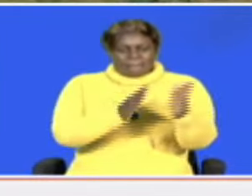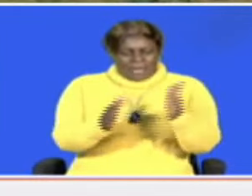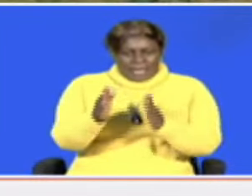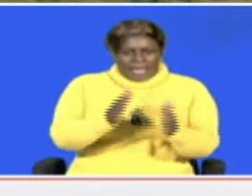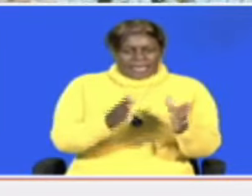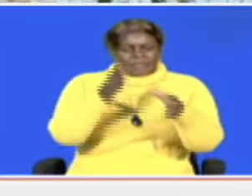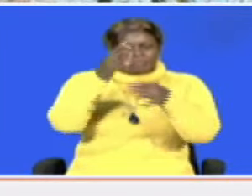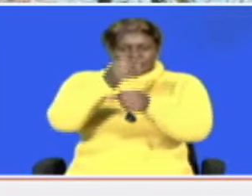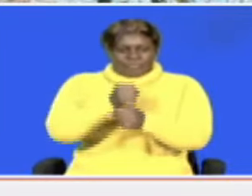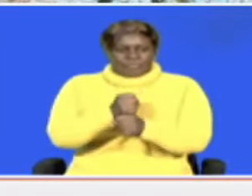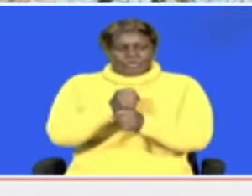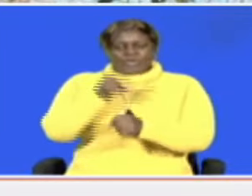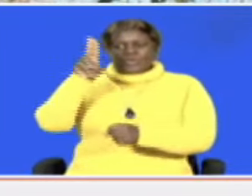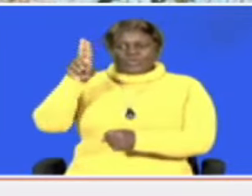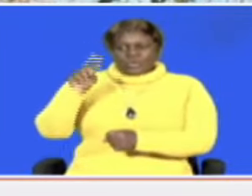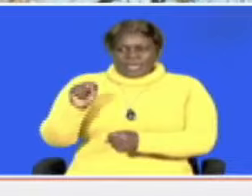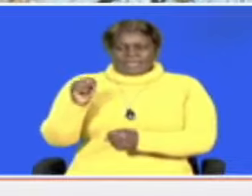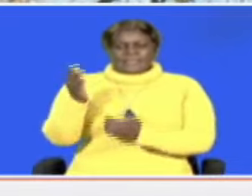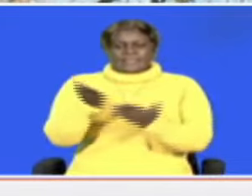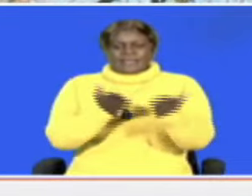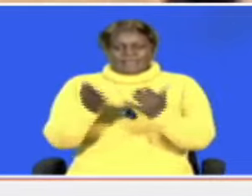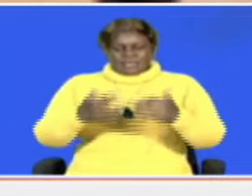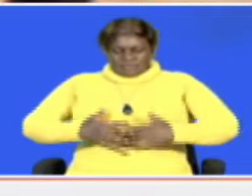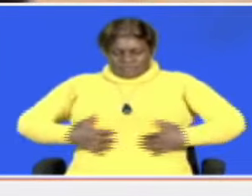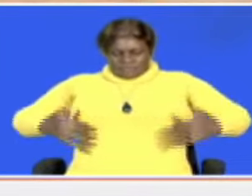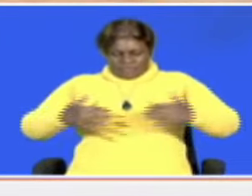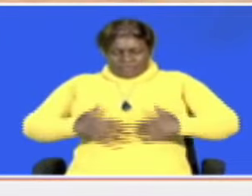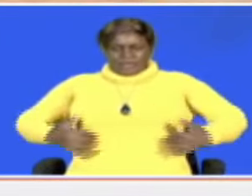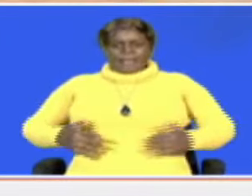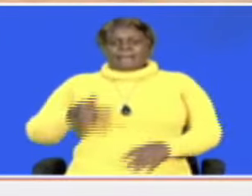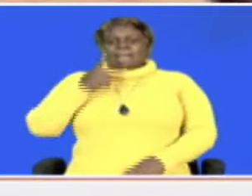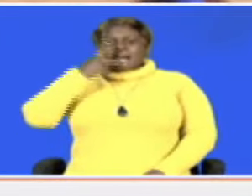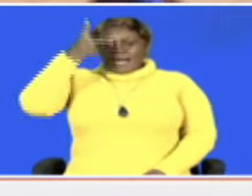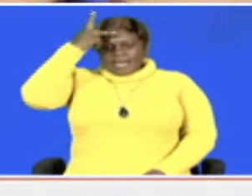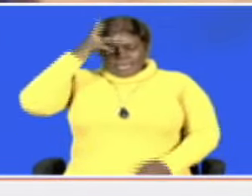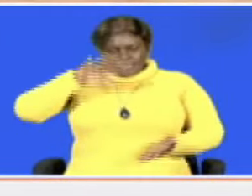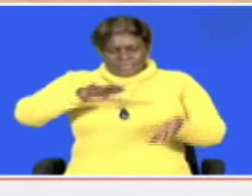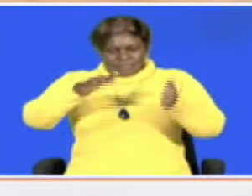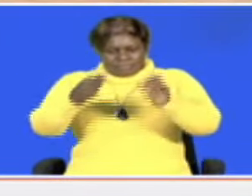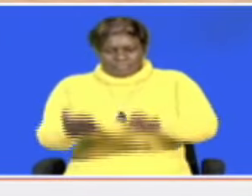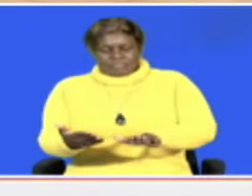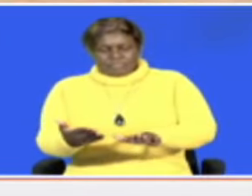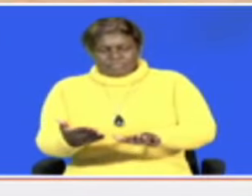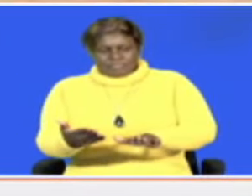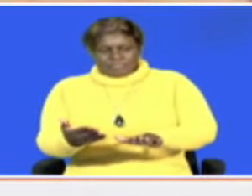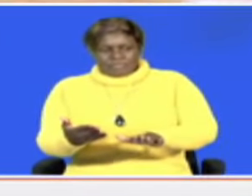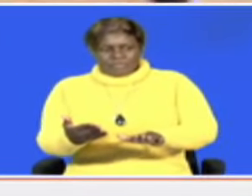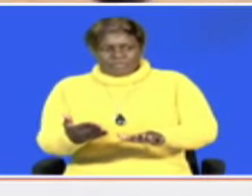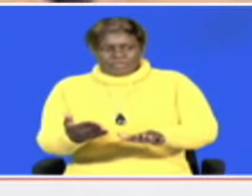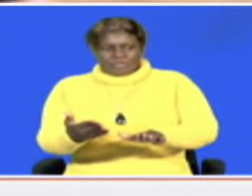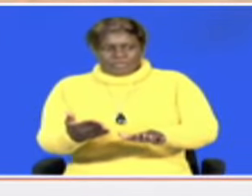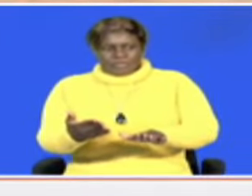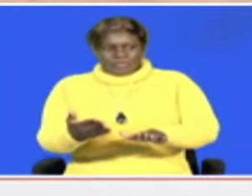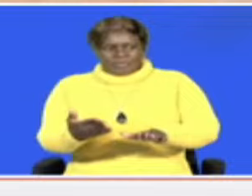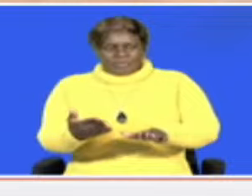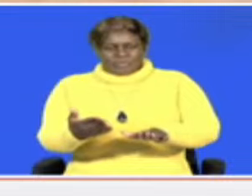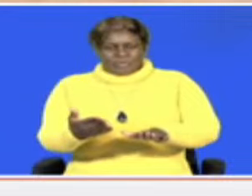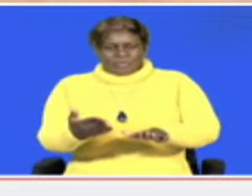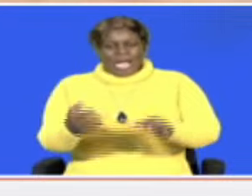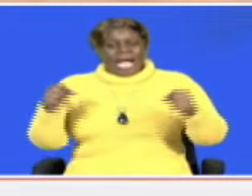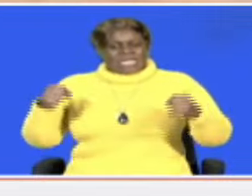shirika la Umoja wa Mataifa la kuhudumia wakimbizi. My parents died from the accident. Just